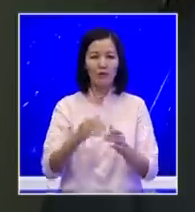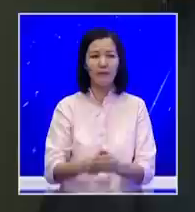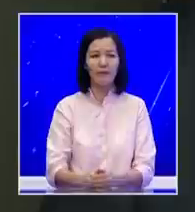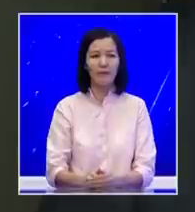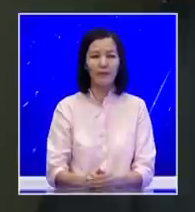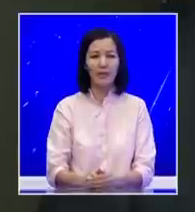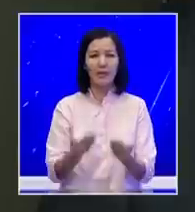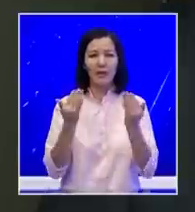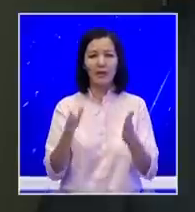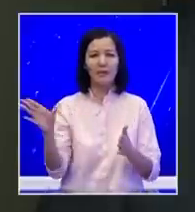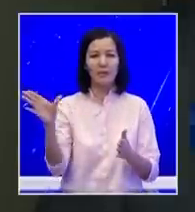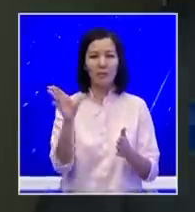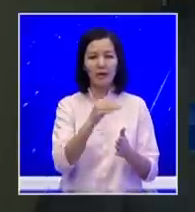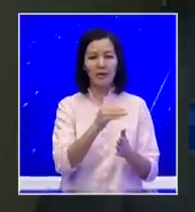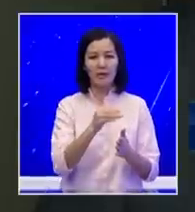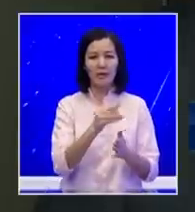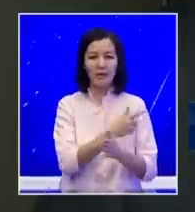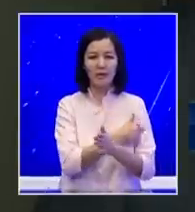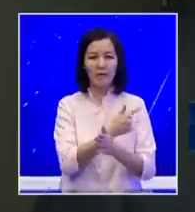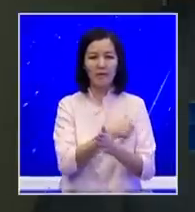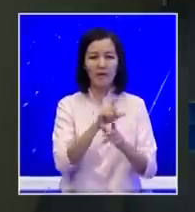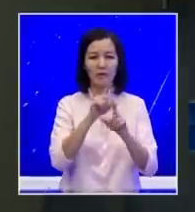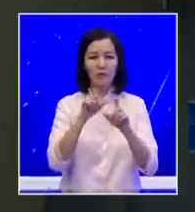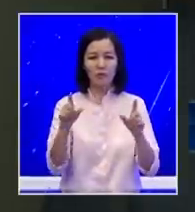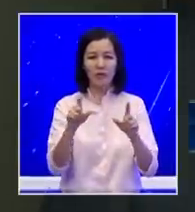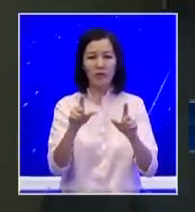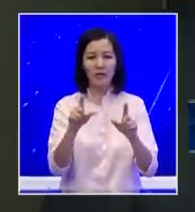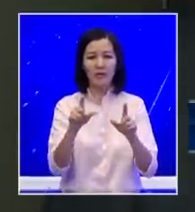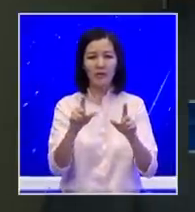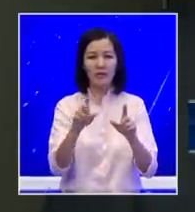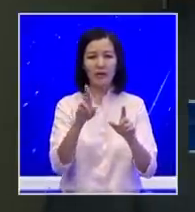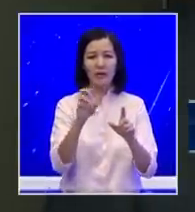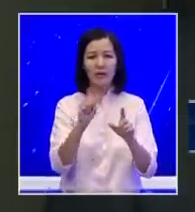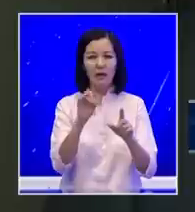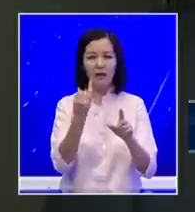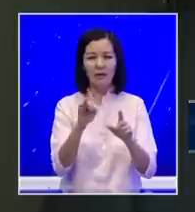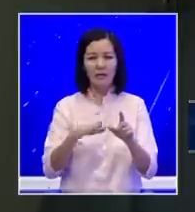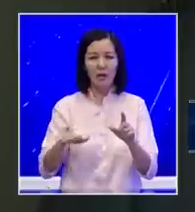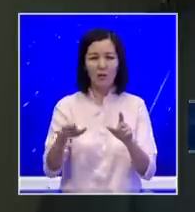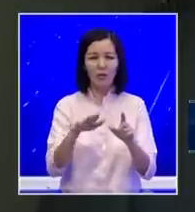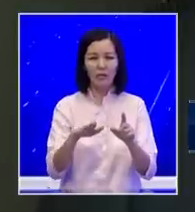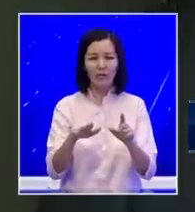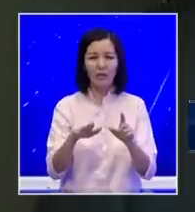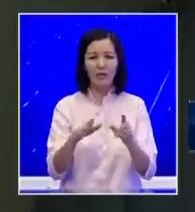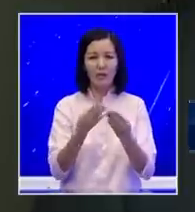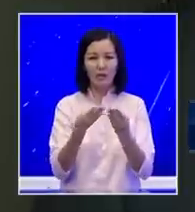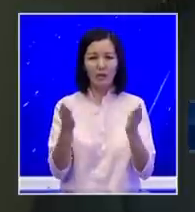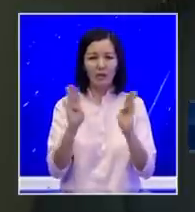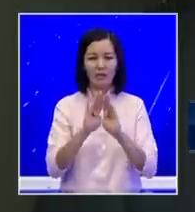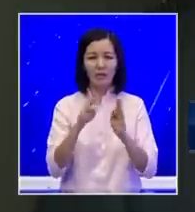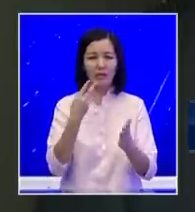да Қарасай аудандық инфекционный отделенияде и провизорный бөлімшесінде орналасты.